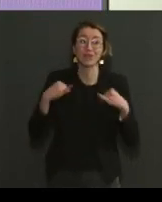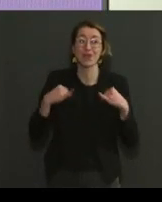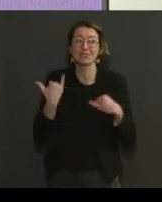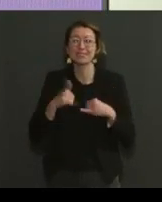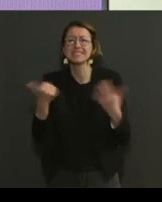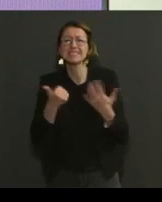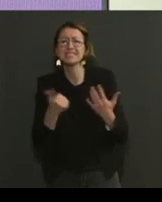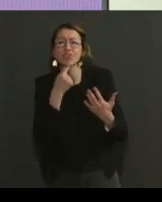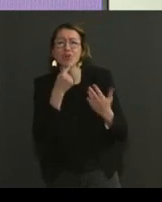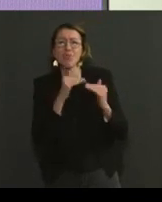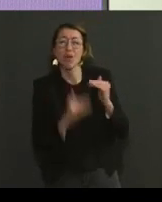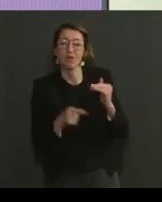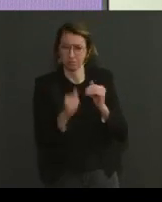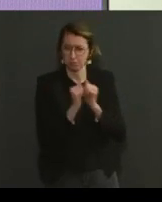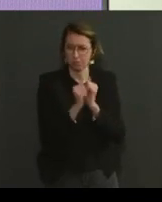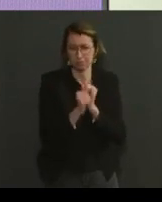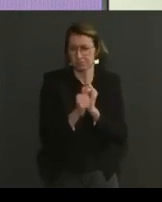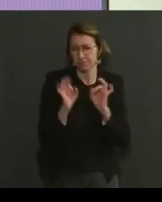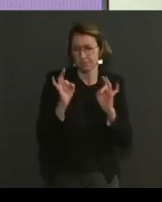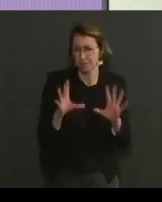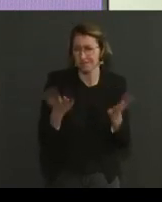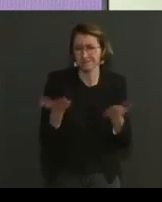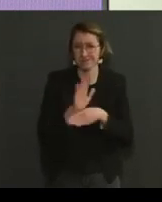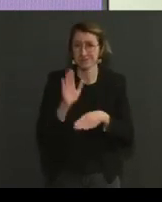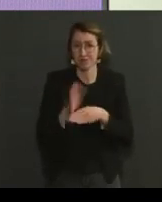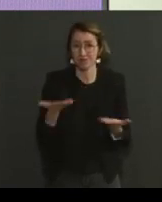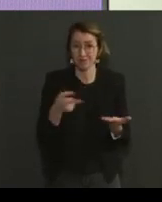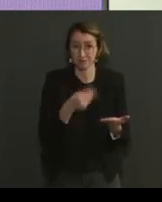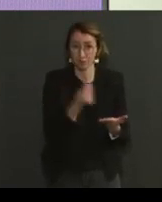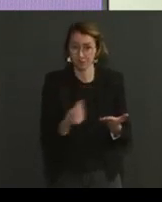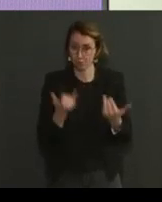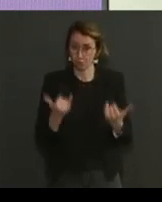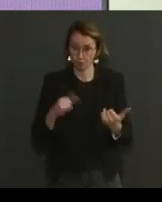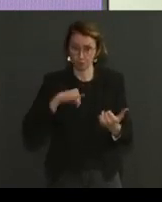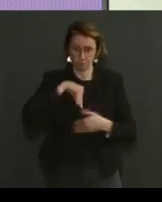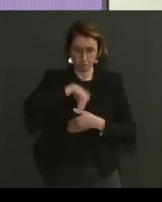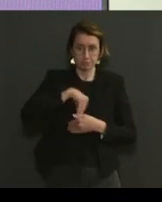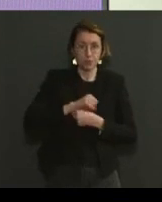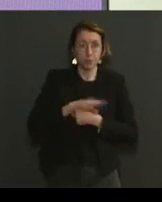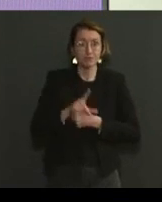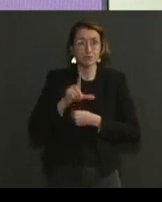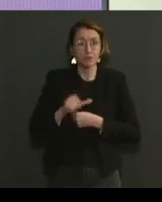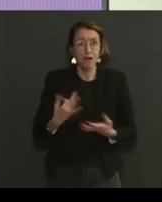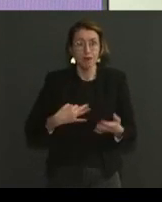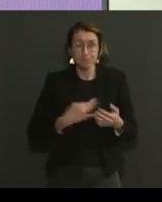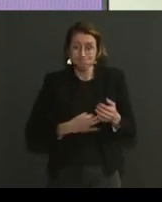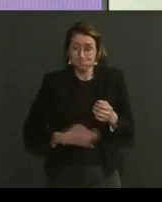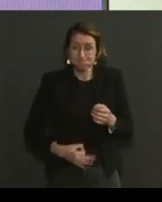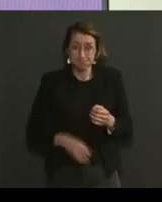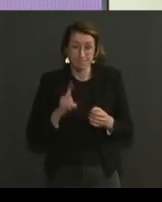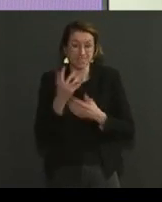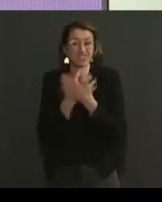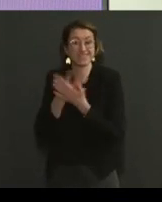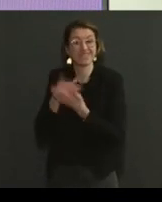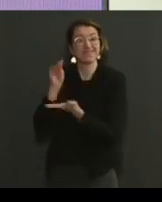par exemple. Ce sont des populations dans lesquelles l'infection peut passer inaperçue, donc on ne les testera forcément pas, mais l'excrétion virale au niveau